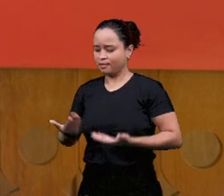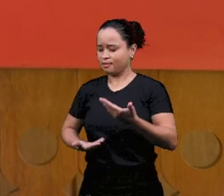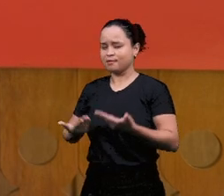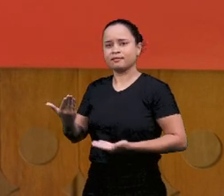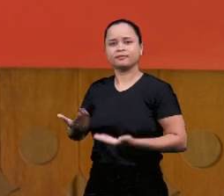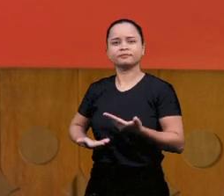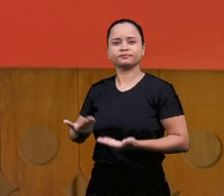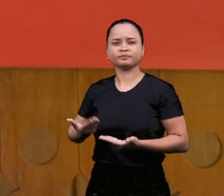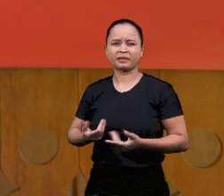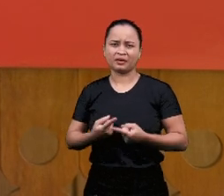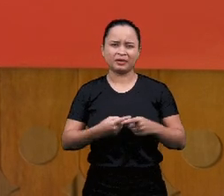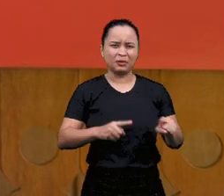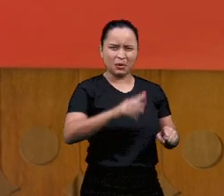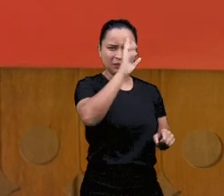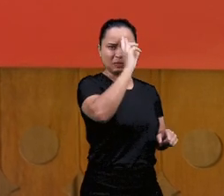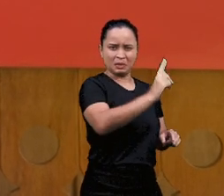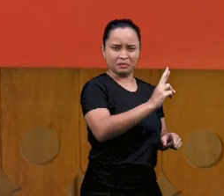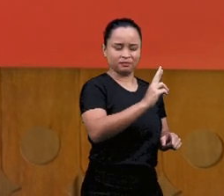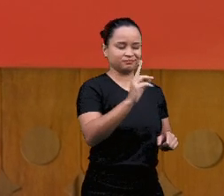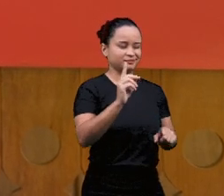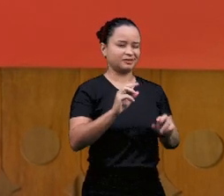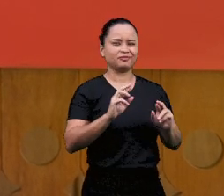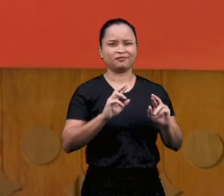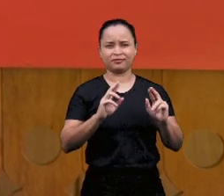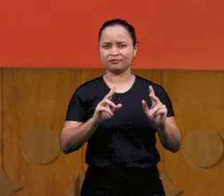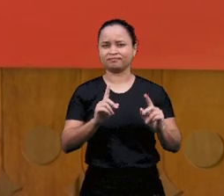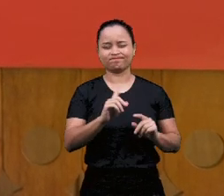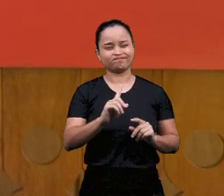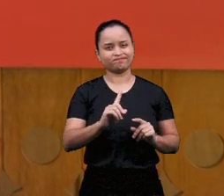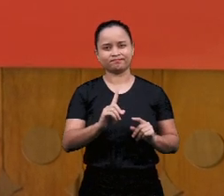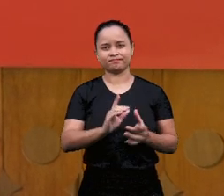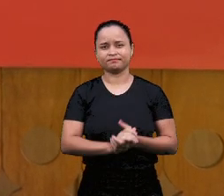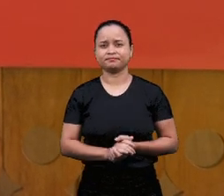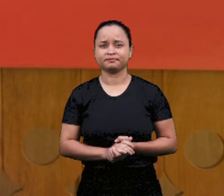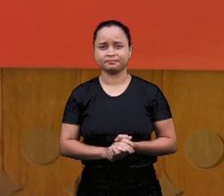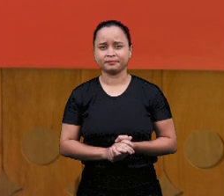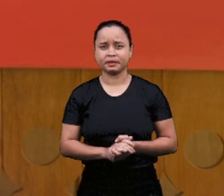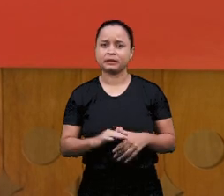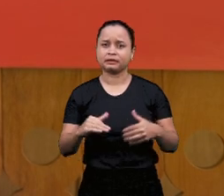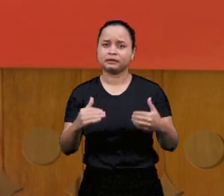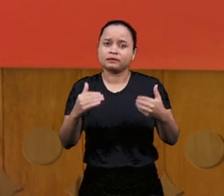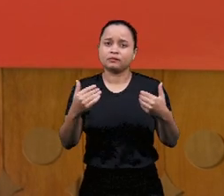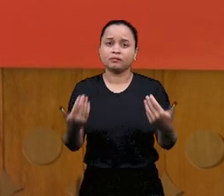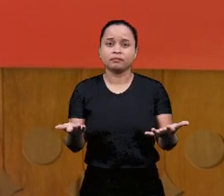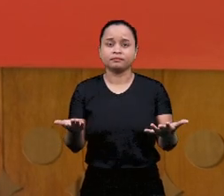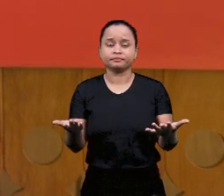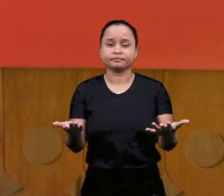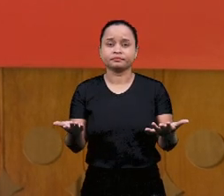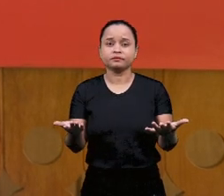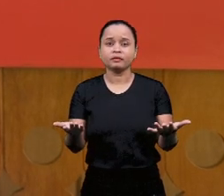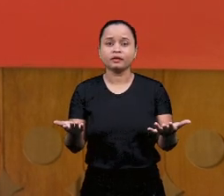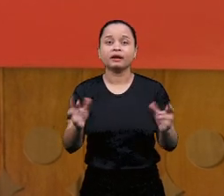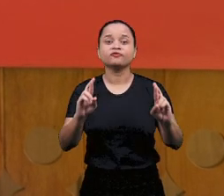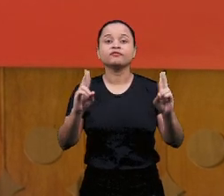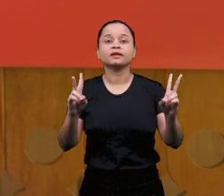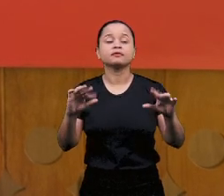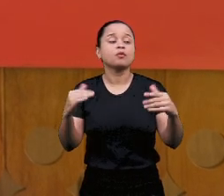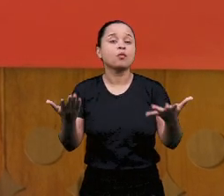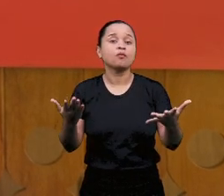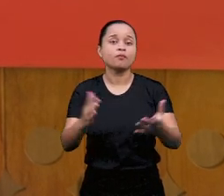chose devient difficile. Donc, quelle est la différence? C'est que Saül, il